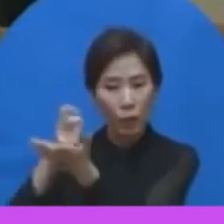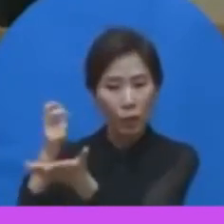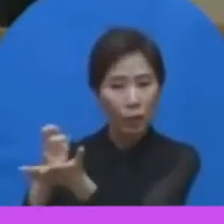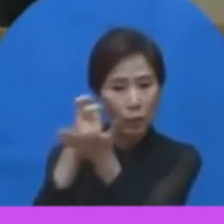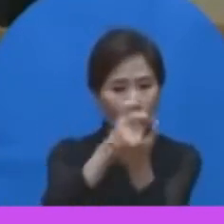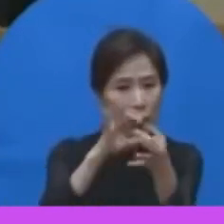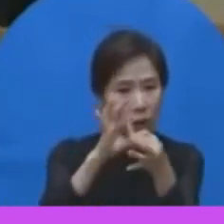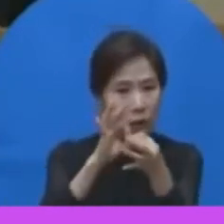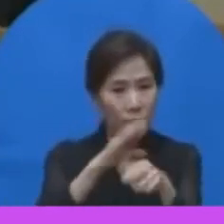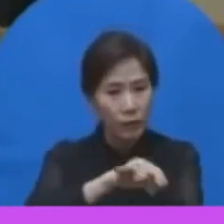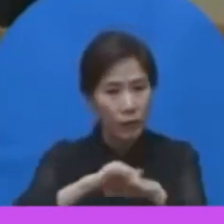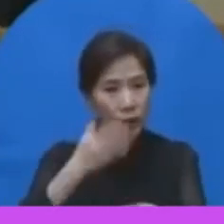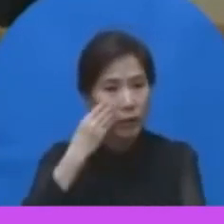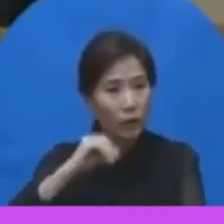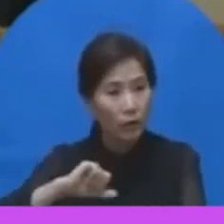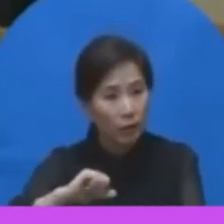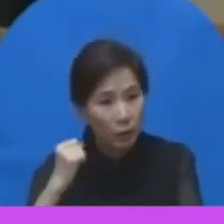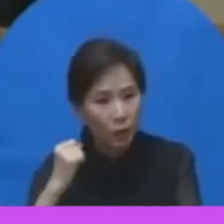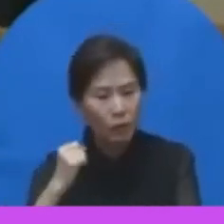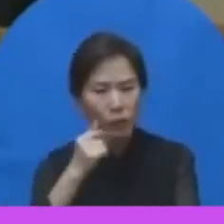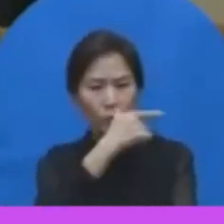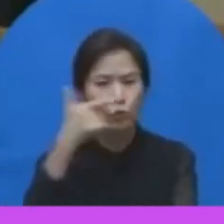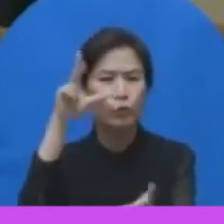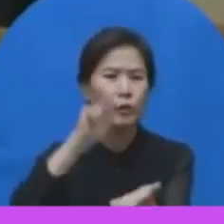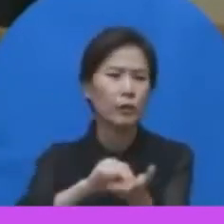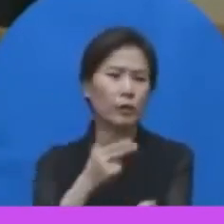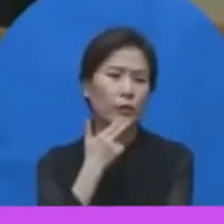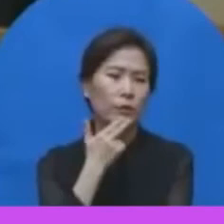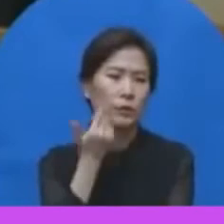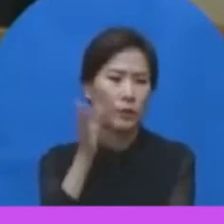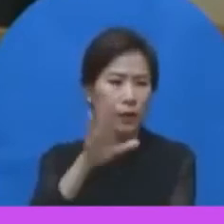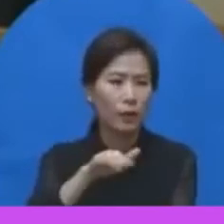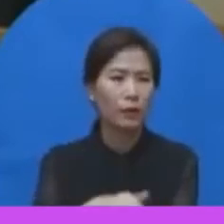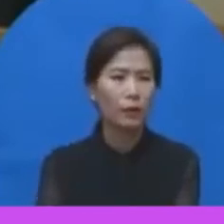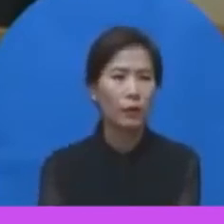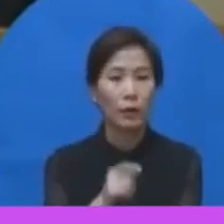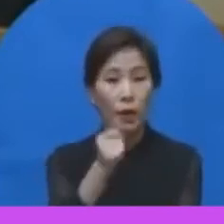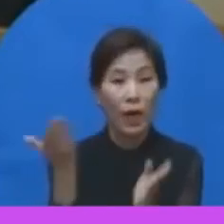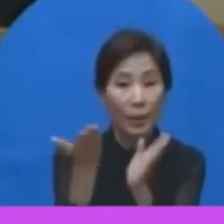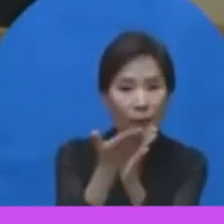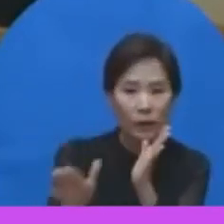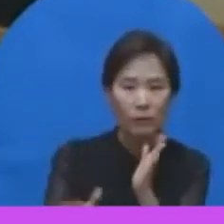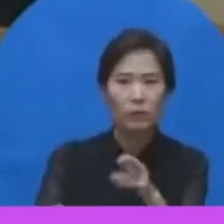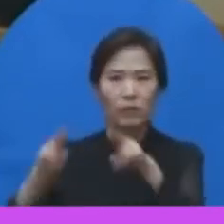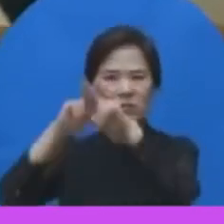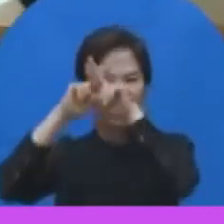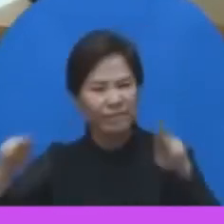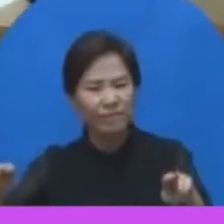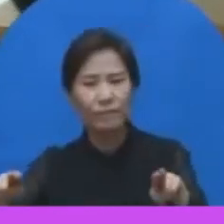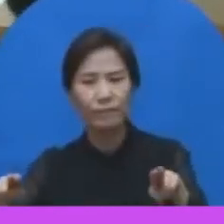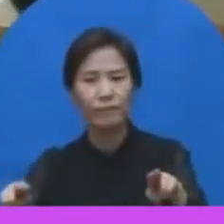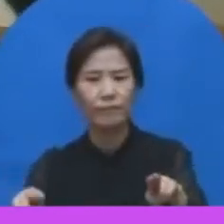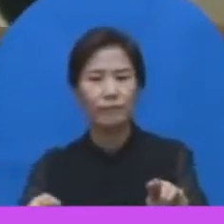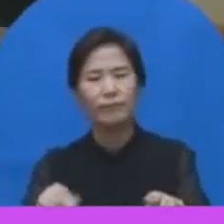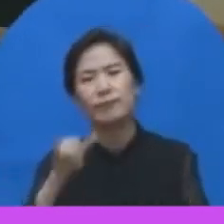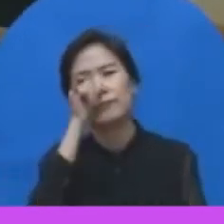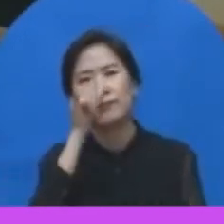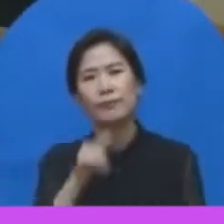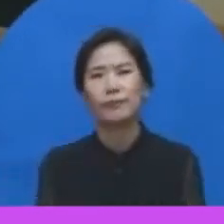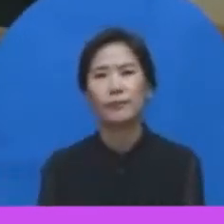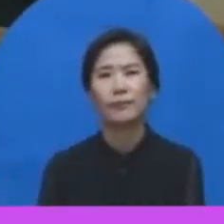없이 좀 처리할 수 있었지 않은가. 그리고 이제 제가 이제 대법원에 와 있지만은 이제